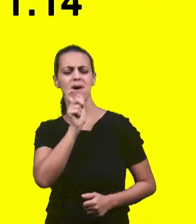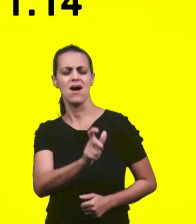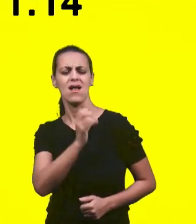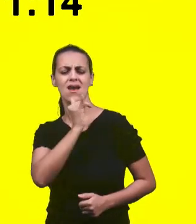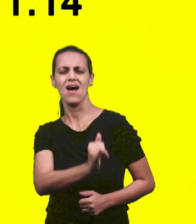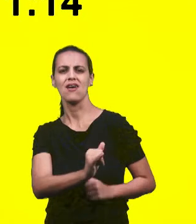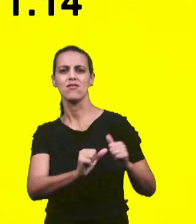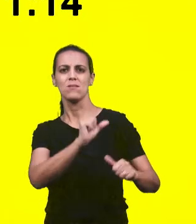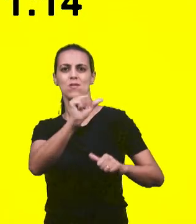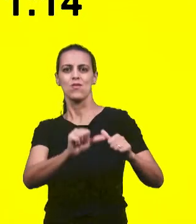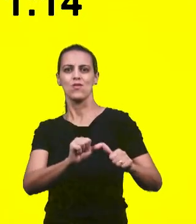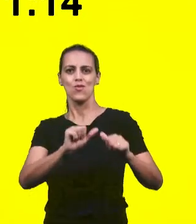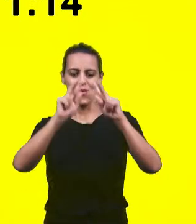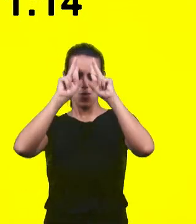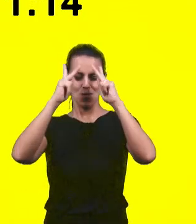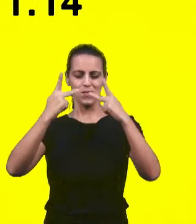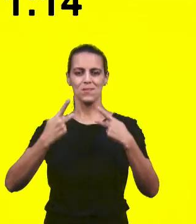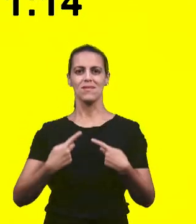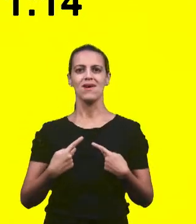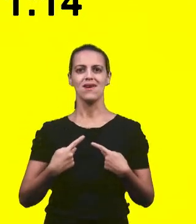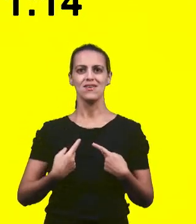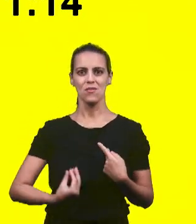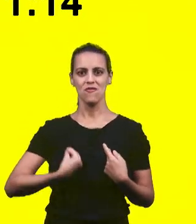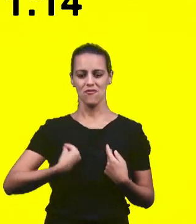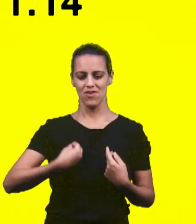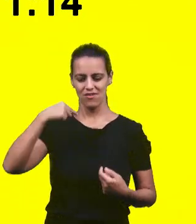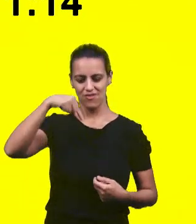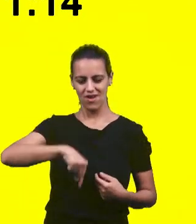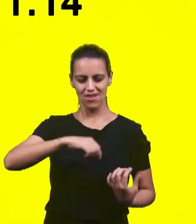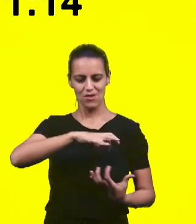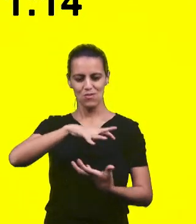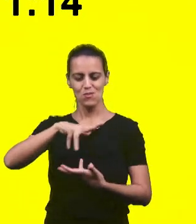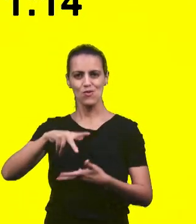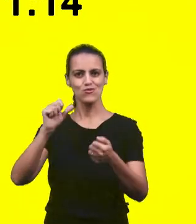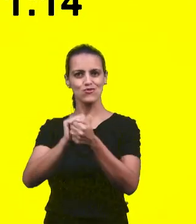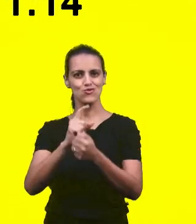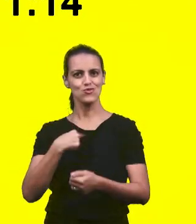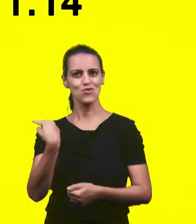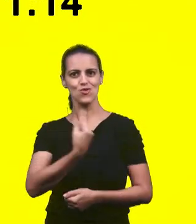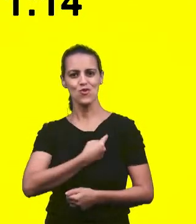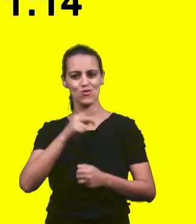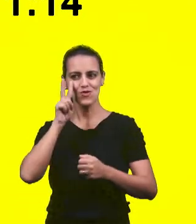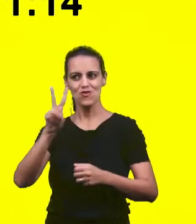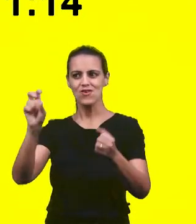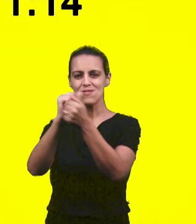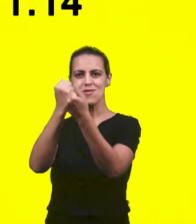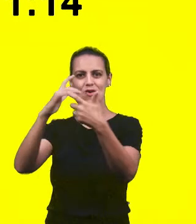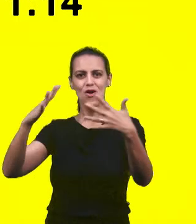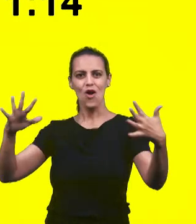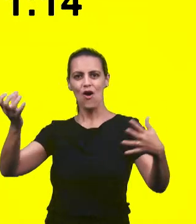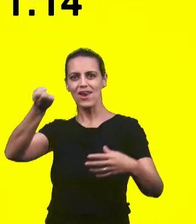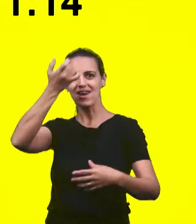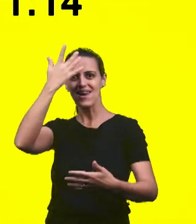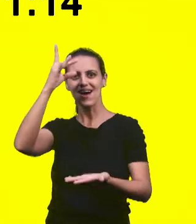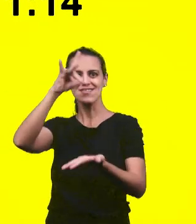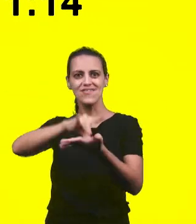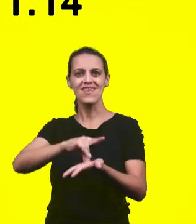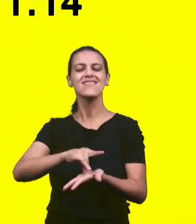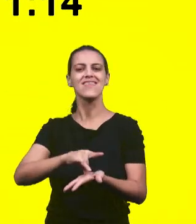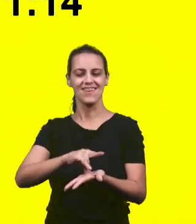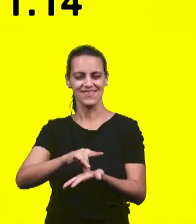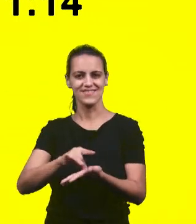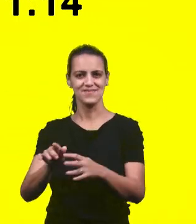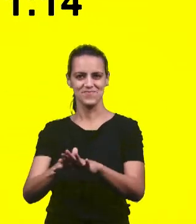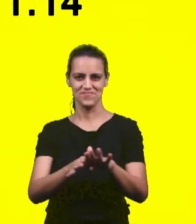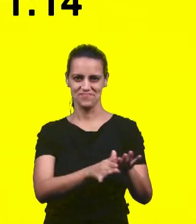sa gloire comme la gloire de l'unique Fils du Père, rempli de grâce et de vérité. La parole de